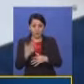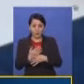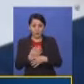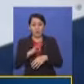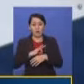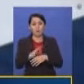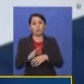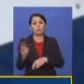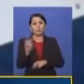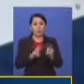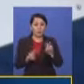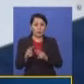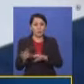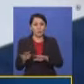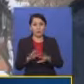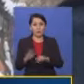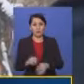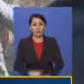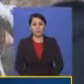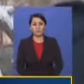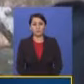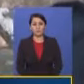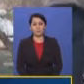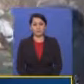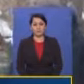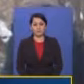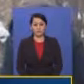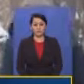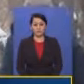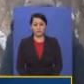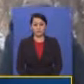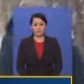проведении оперативно-розыскных мероприятий. Елена Горбань при содействии пресс-службы департамента полиции.